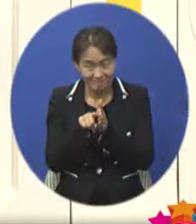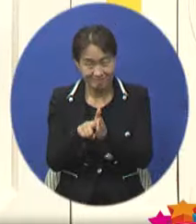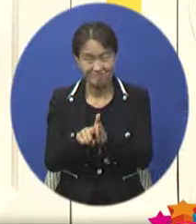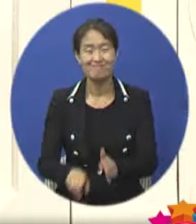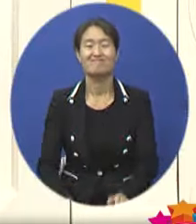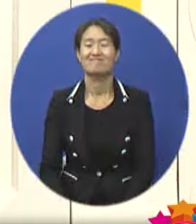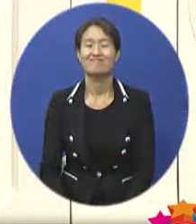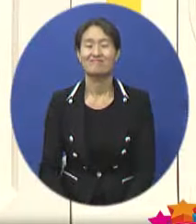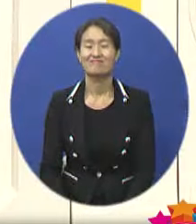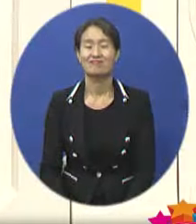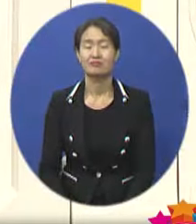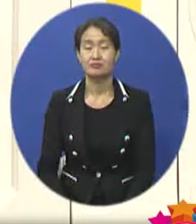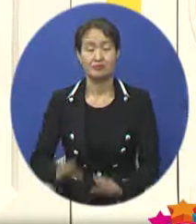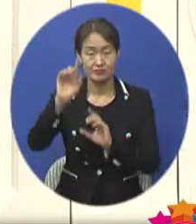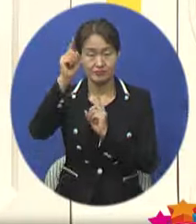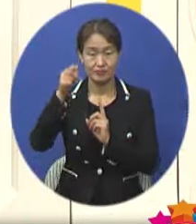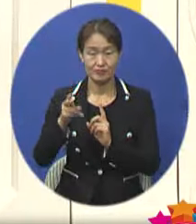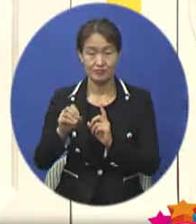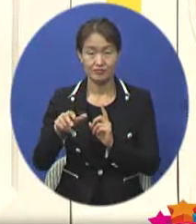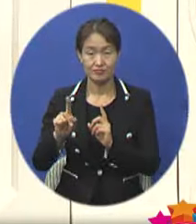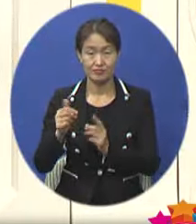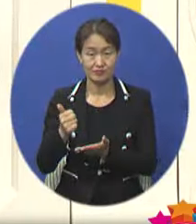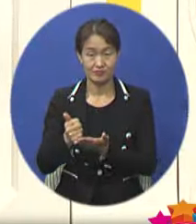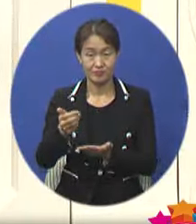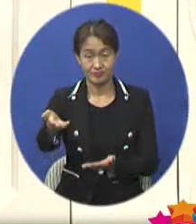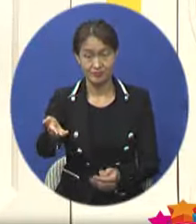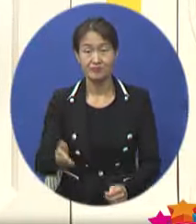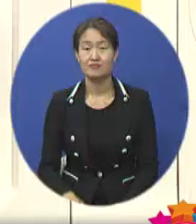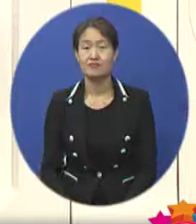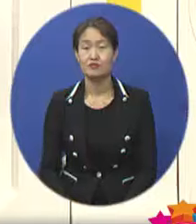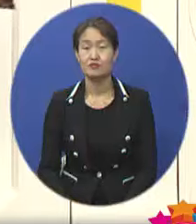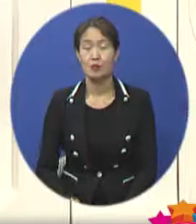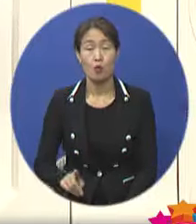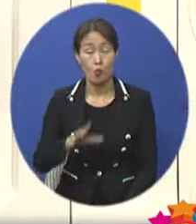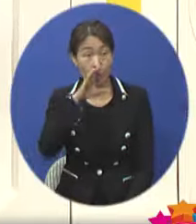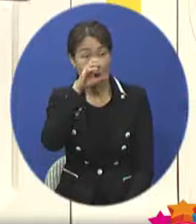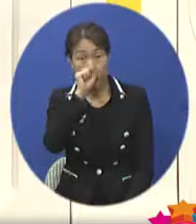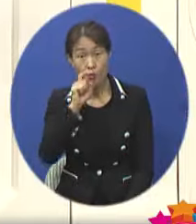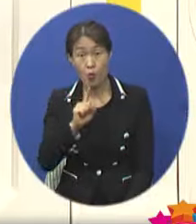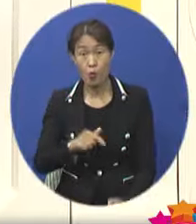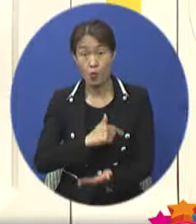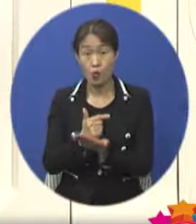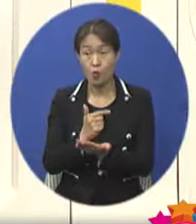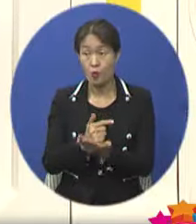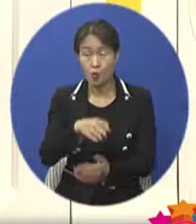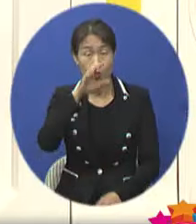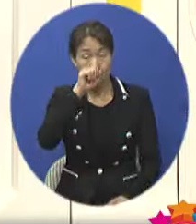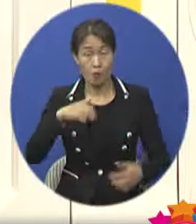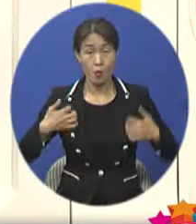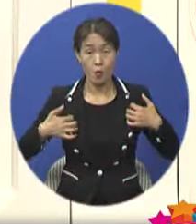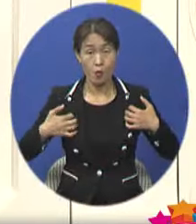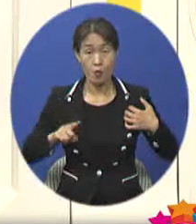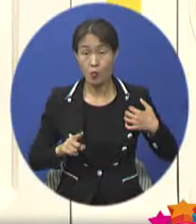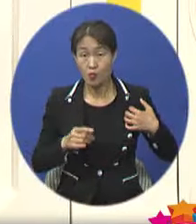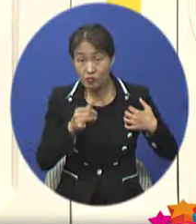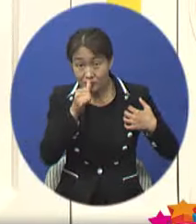예. 예. 이경자님. 예. 주위에 뭐 좋은 소식, 노원구에 좋은 소식